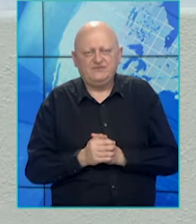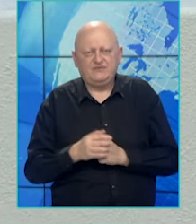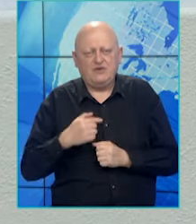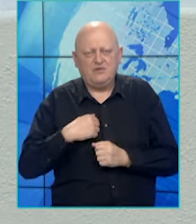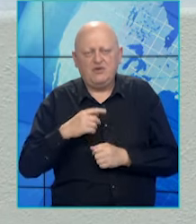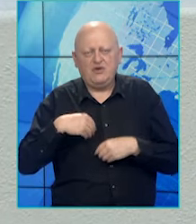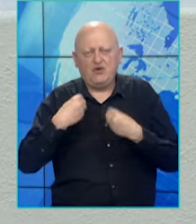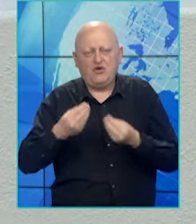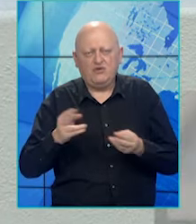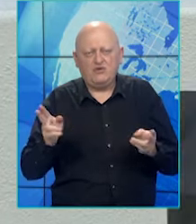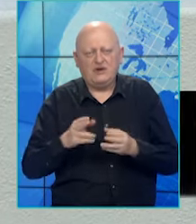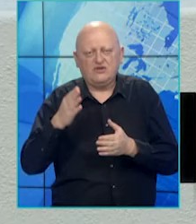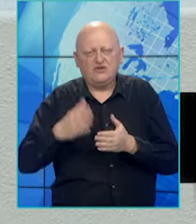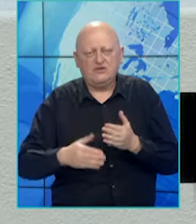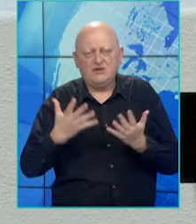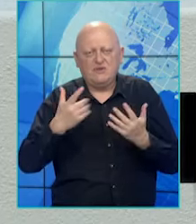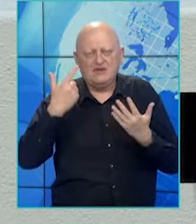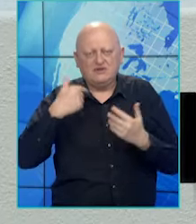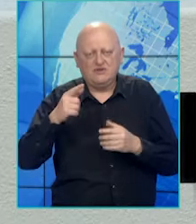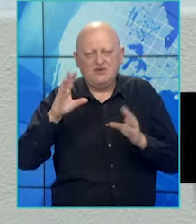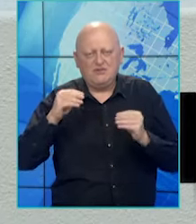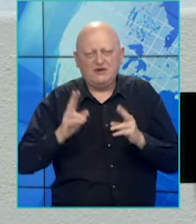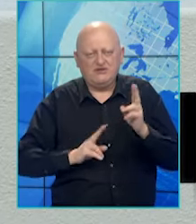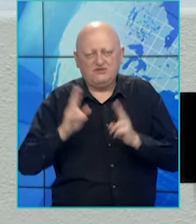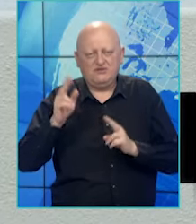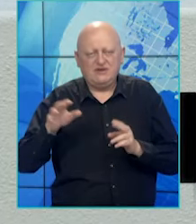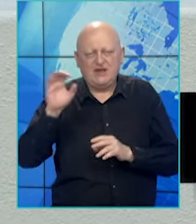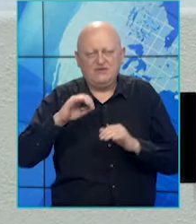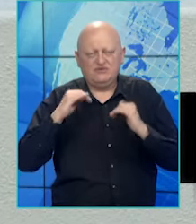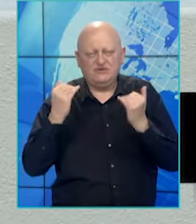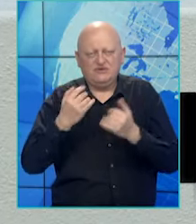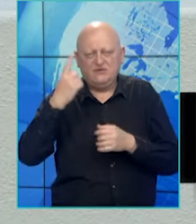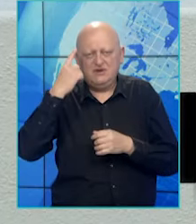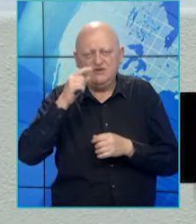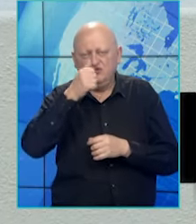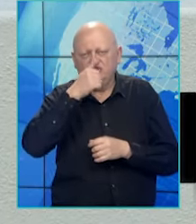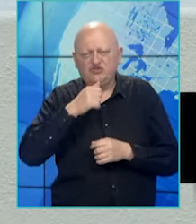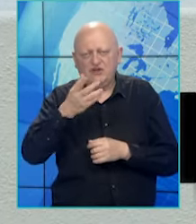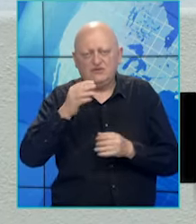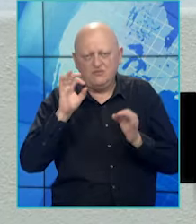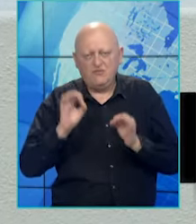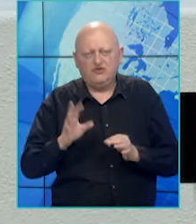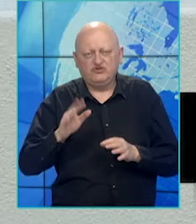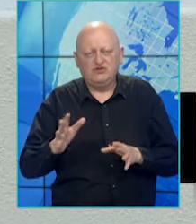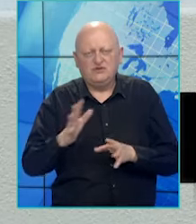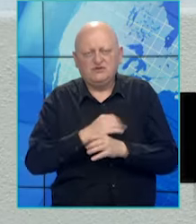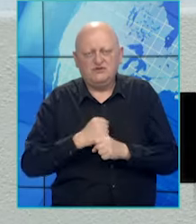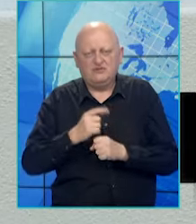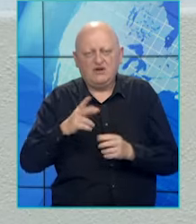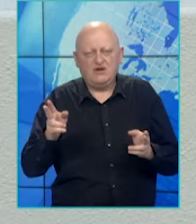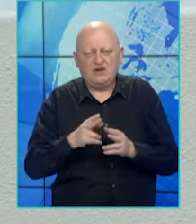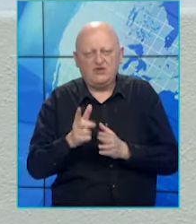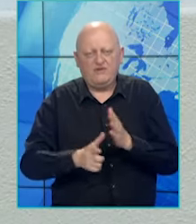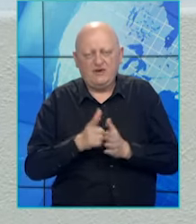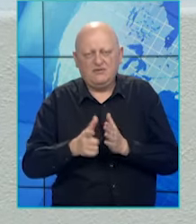Mi generalno govorimo o vrlo kratkom roku od 5 sedmica do martovske sjednice Europskog vijeća i razmišljali smo šta je to što se realno može ostvariti u tako